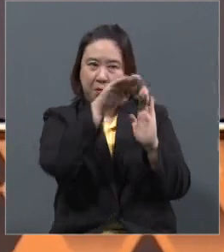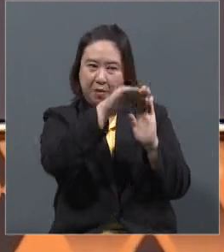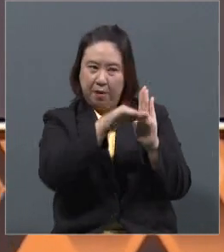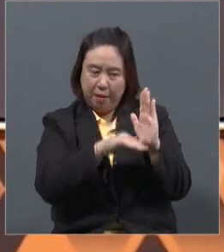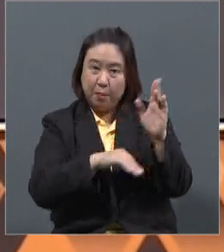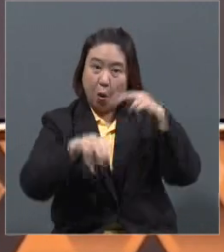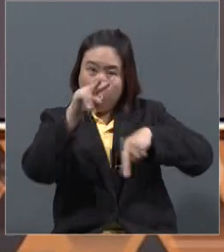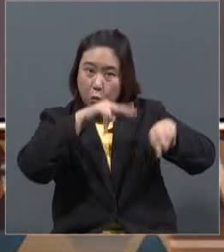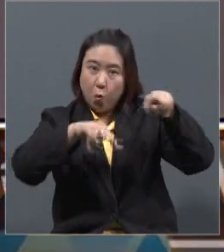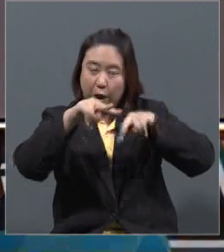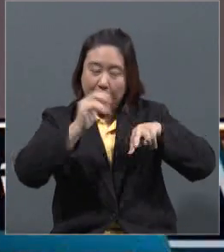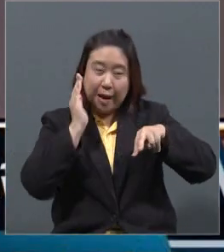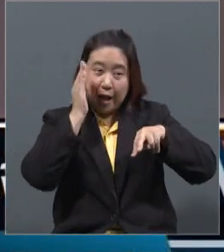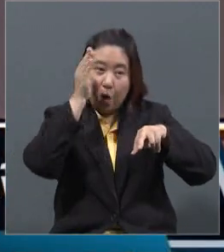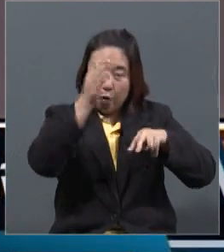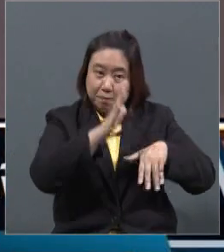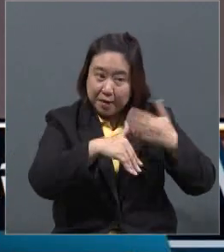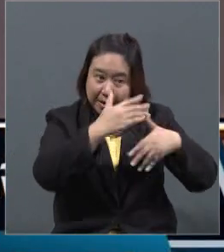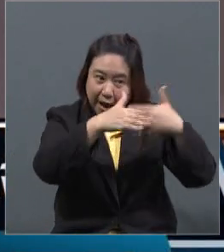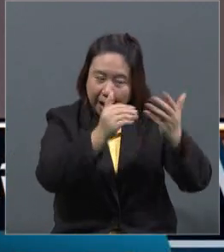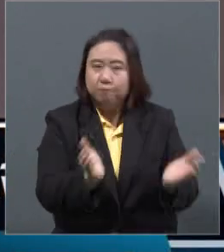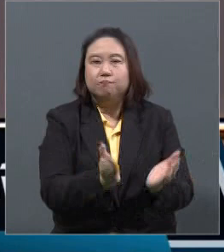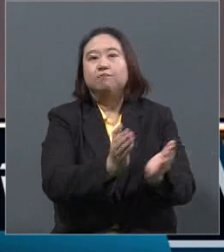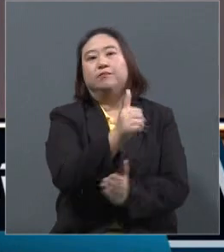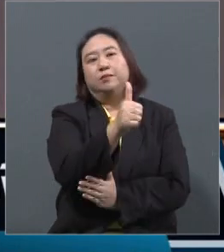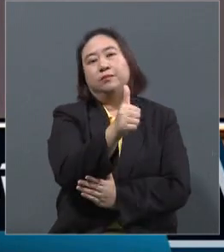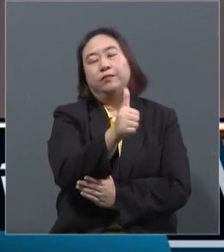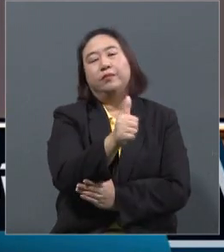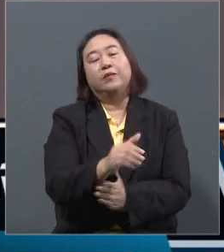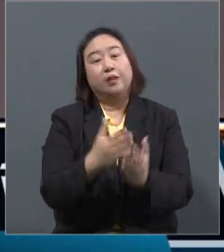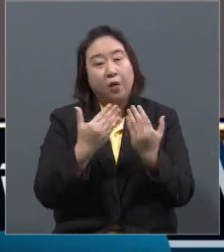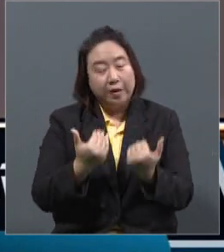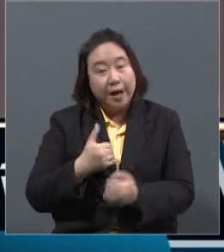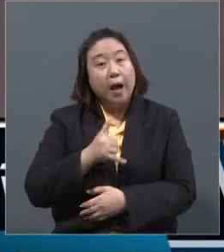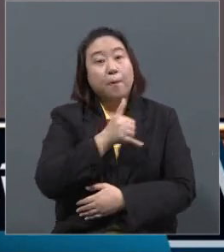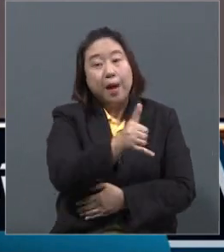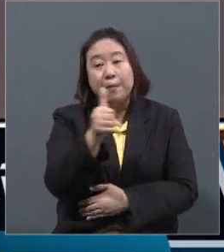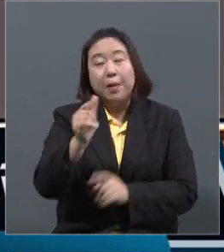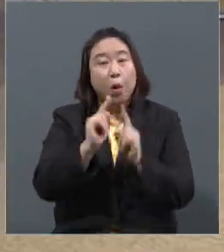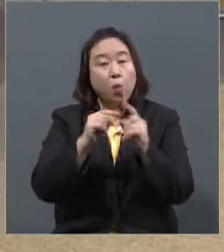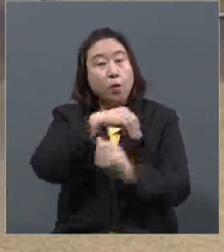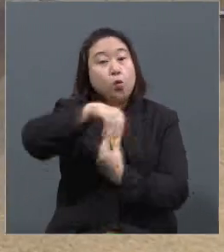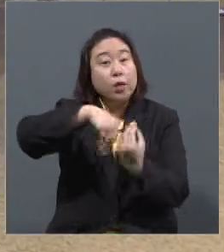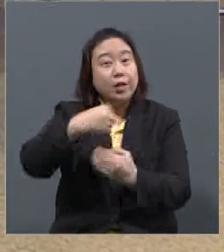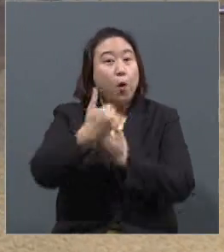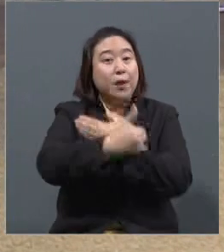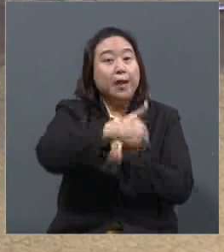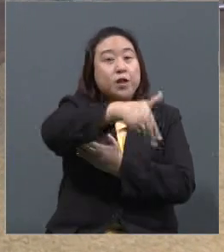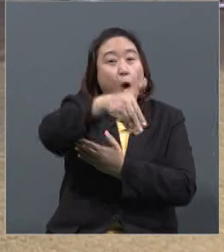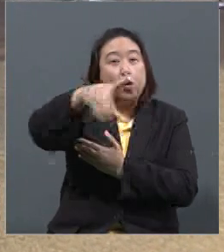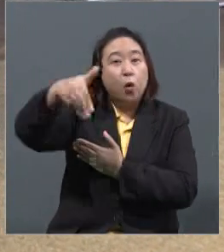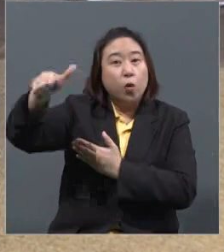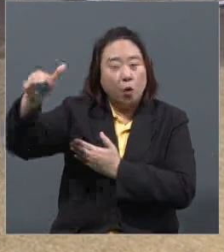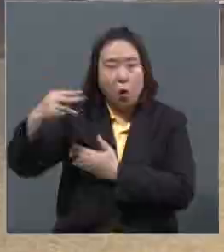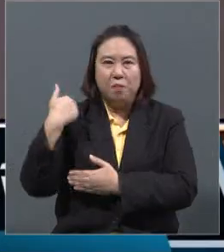รับการเปลี่ยนแปลงแห่งอนาคตพร้อมเปิดเผยด้วยนะครับว่าจากการเดินสายพูดคุยกับภาคธุรกิจในต่างประเทศหลายบริษั